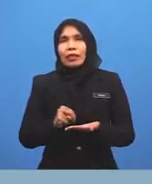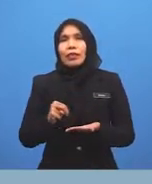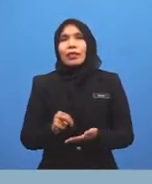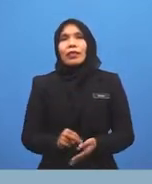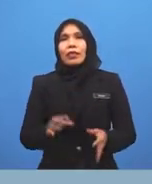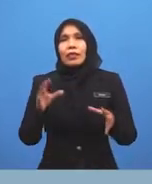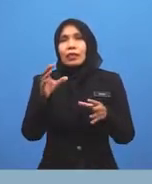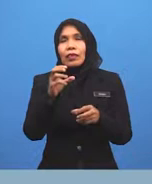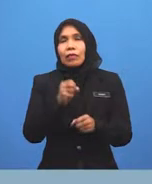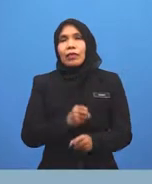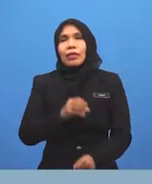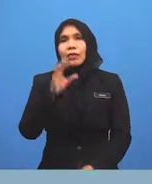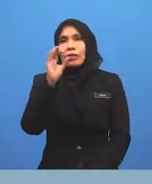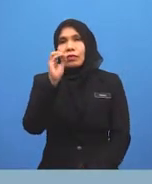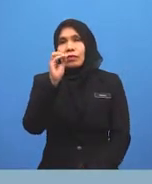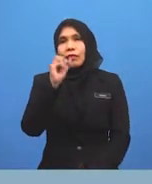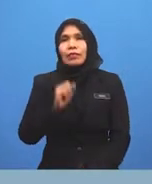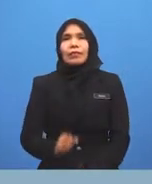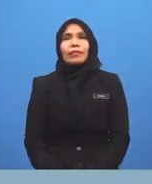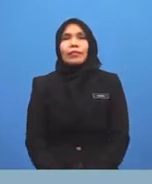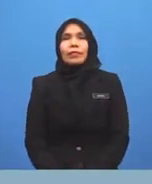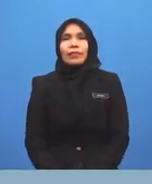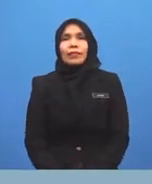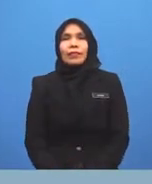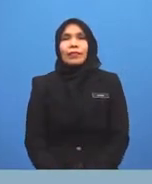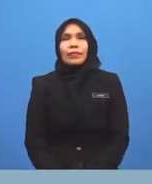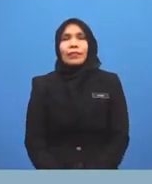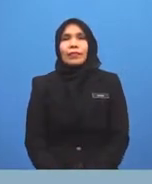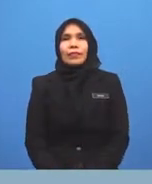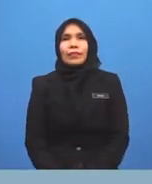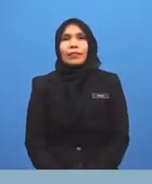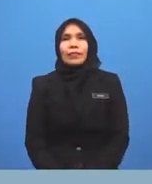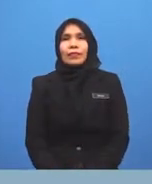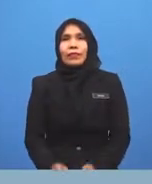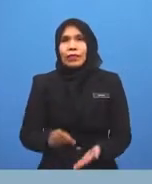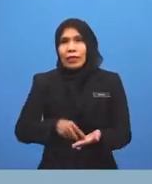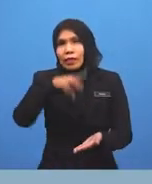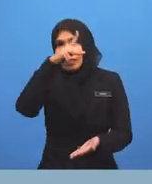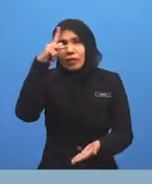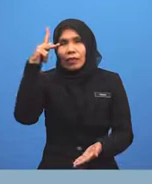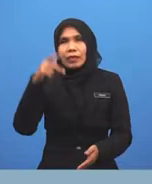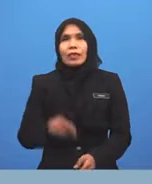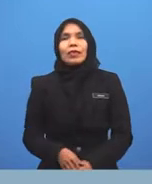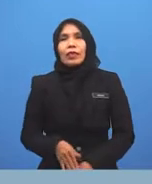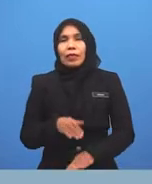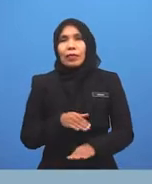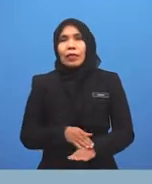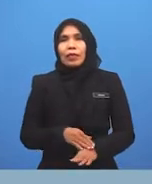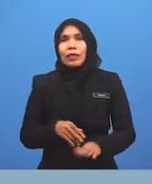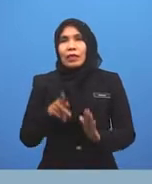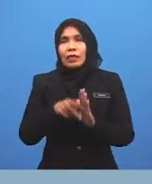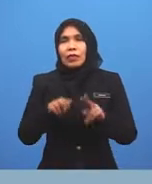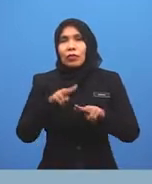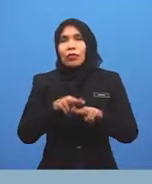sifar apabila gegelung pada kedudukan menegak. Ini kerana pada kedudukan menegak,